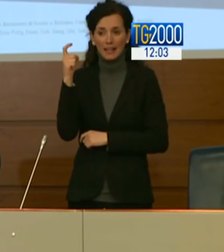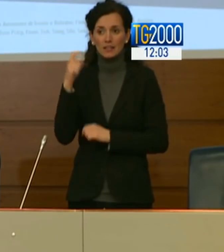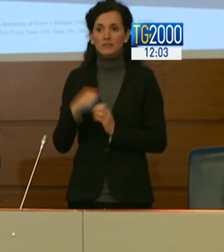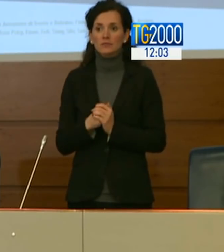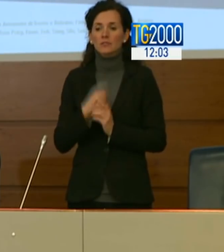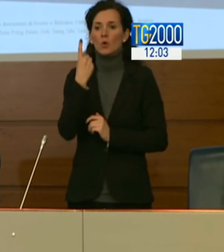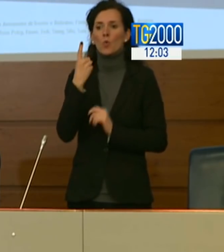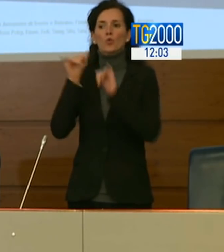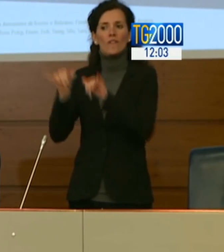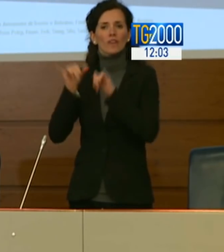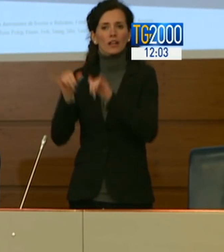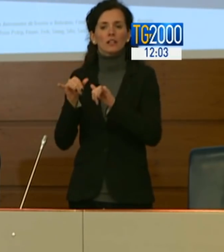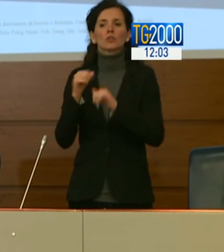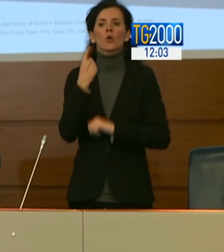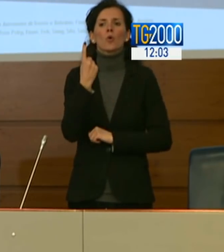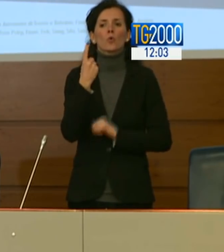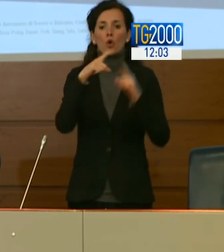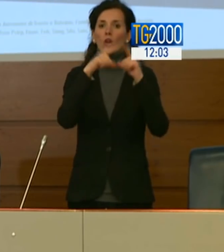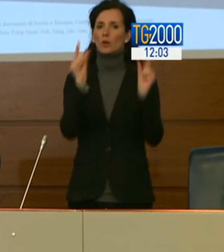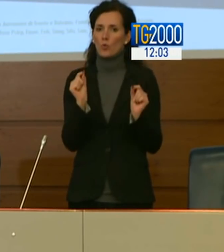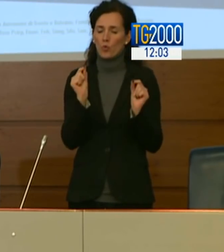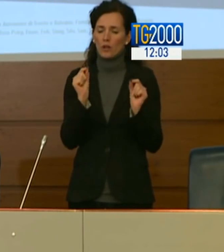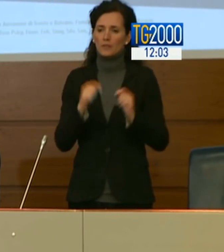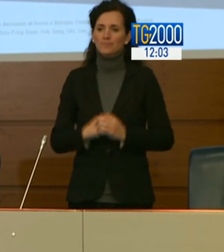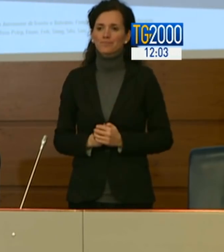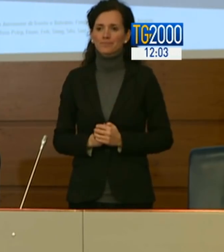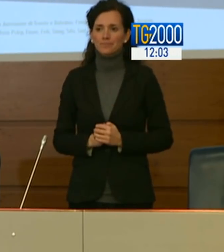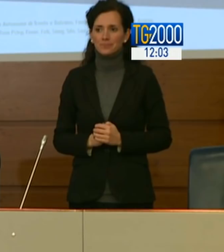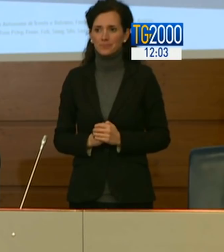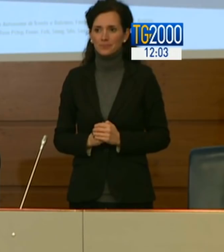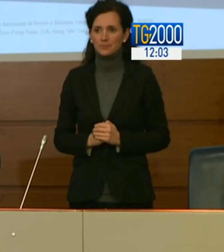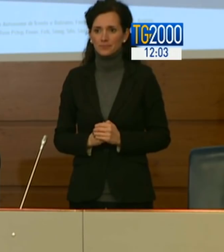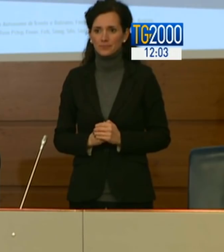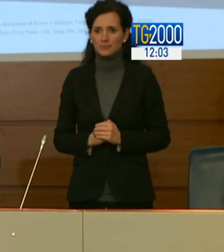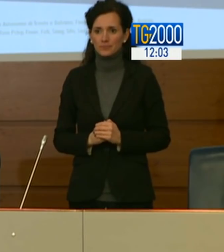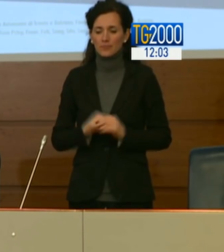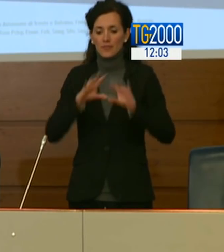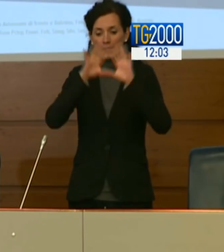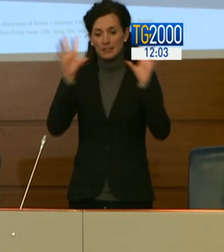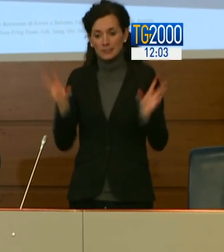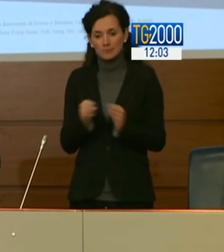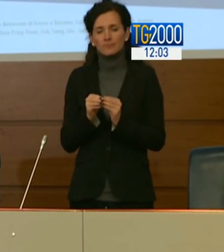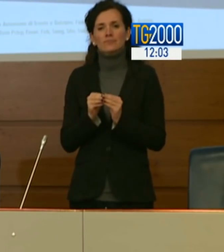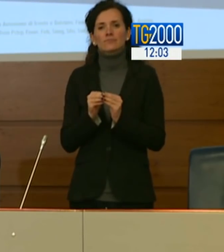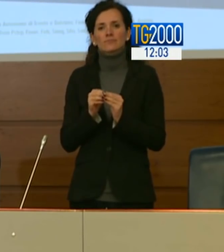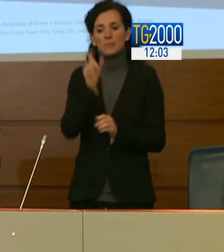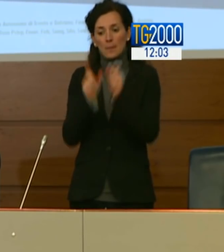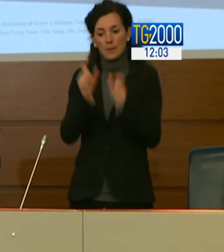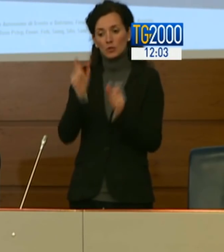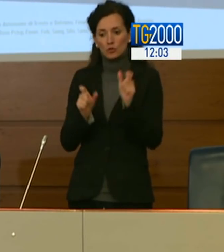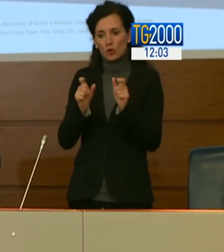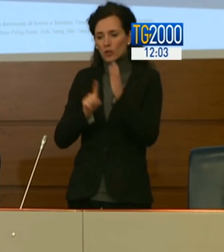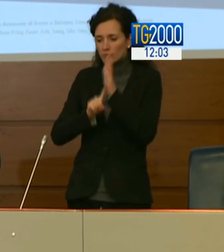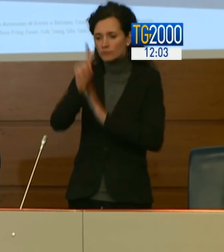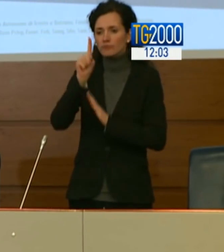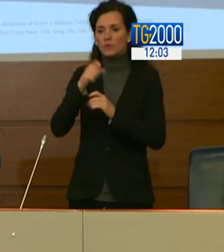L'ultimo bollettino della Protezione Civile segna un aumento delle vittime, 79 in tutto, 27 in più rispetto a lunedì